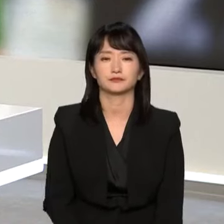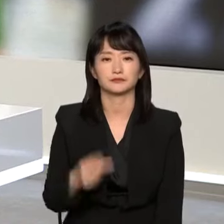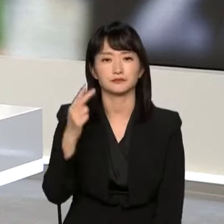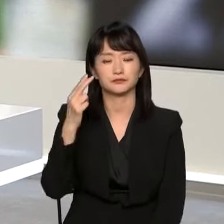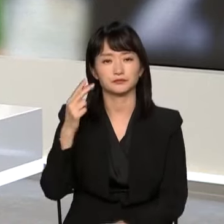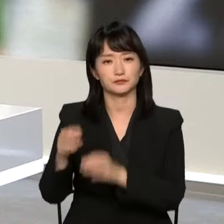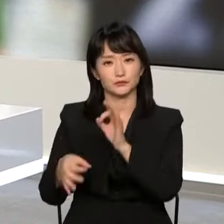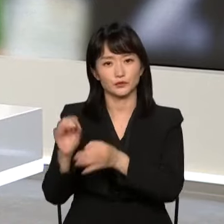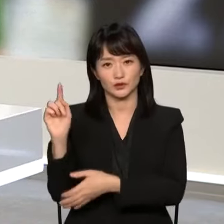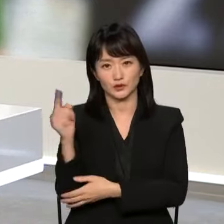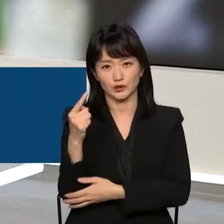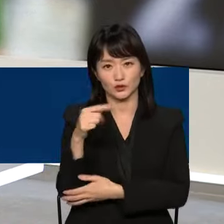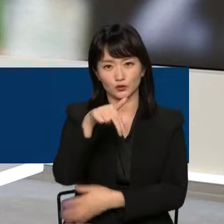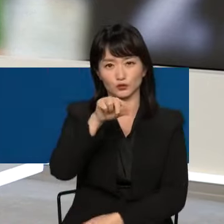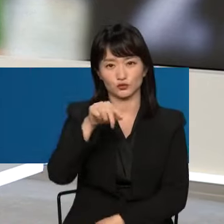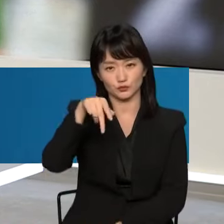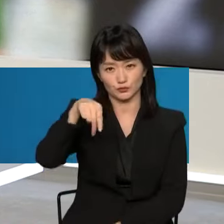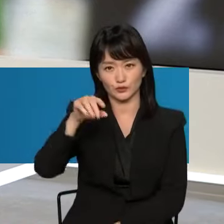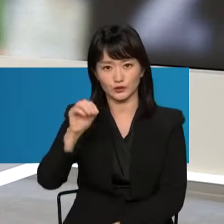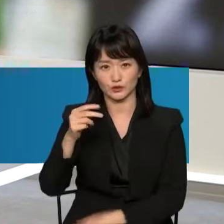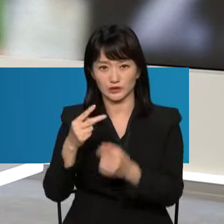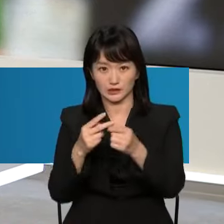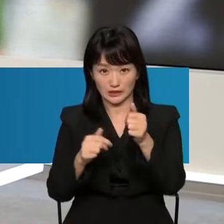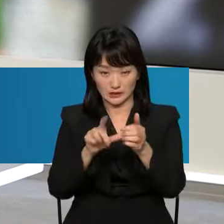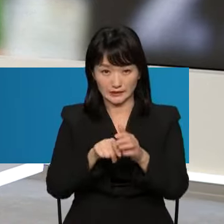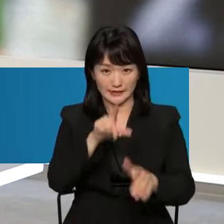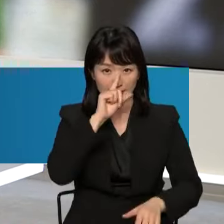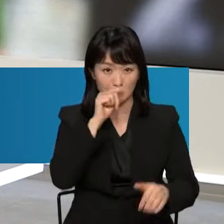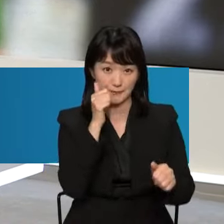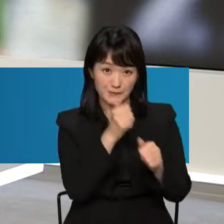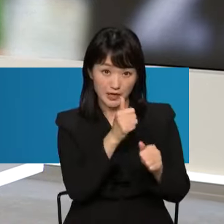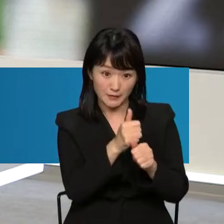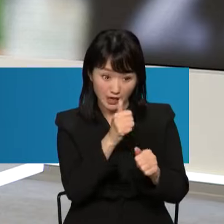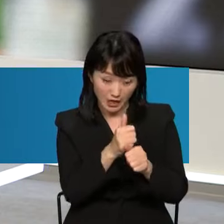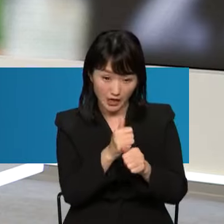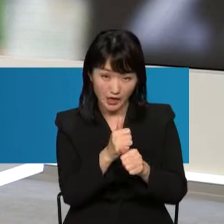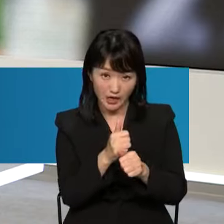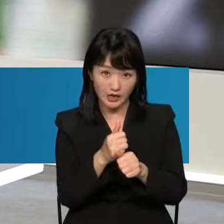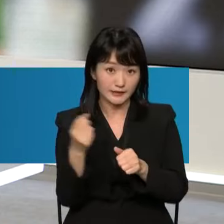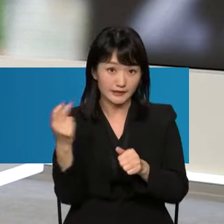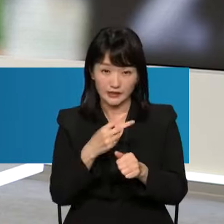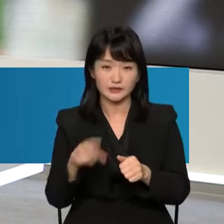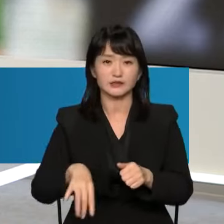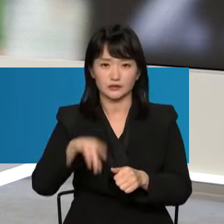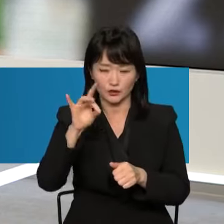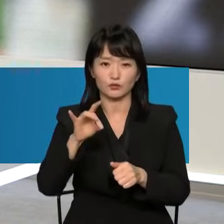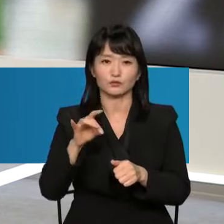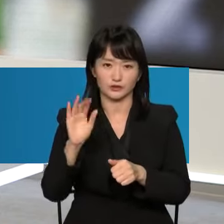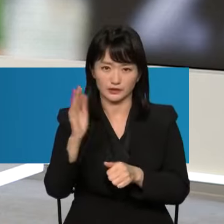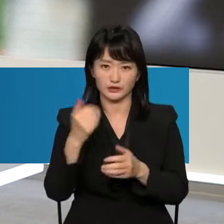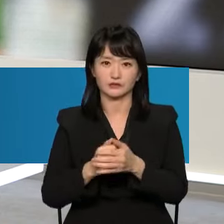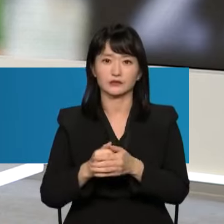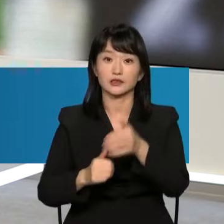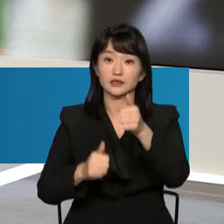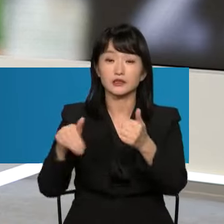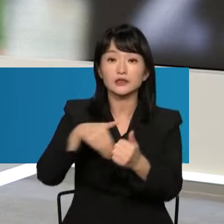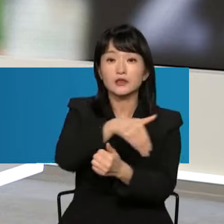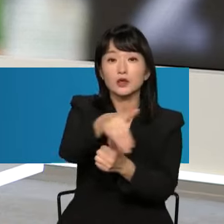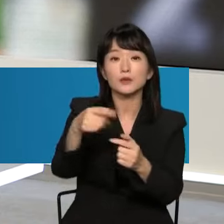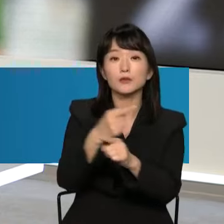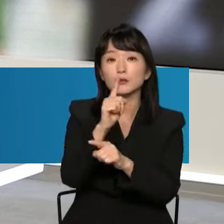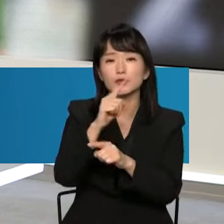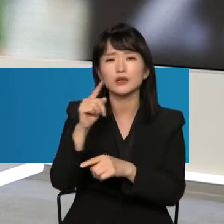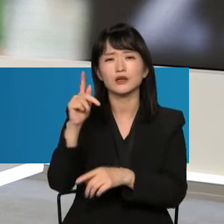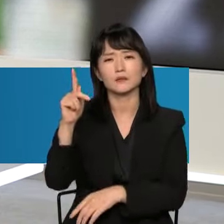프로야구 준 플레이오프 2차전에서 LG가 승리를 거두면서 승부를 원점으로 돌렸습니다. 경기의 흐름을 바꾼 건